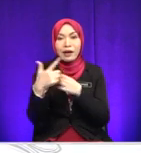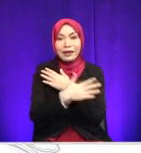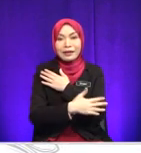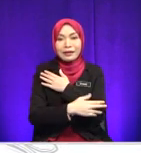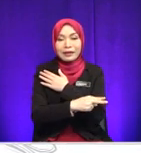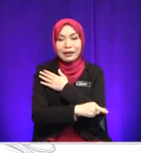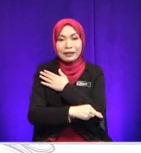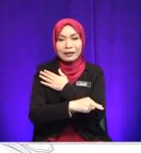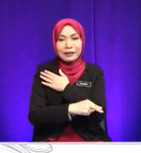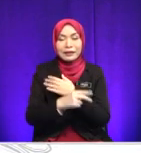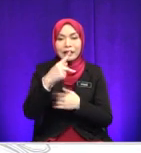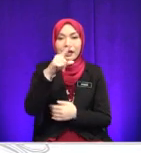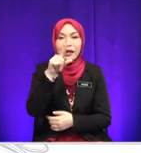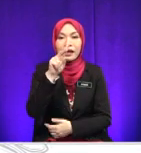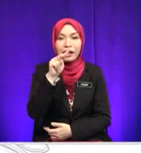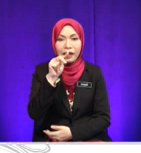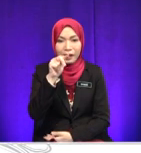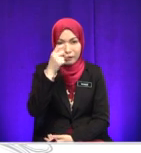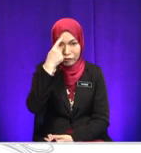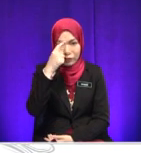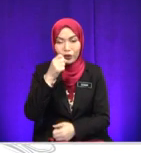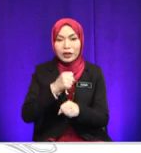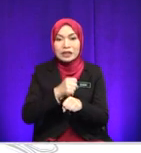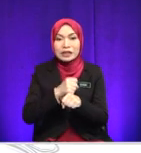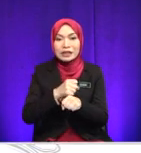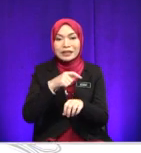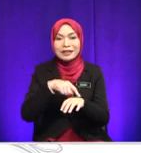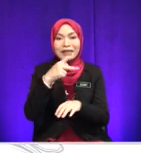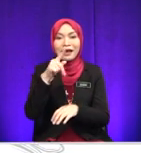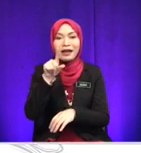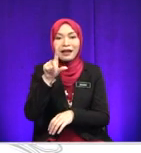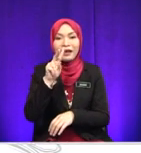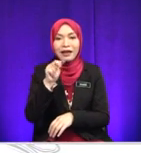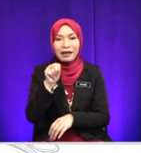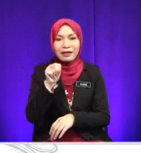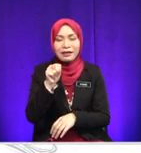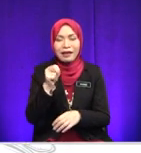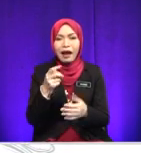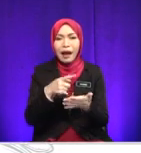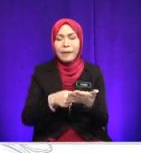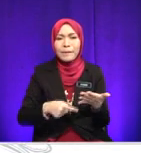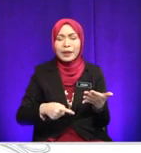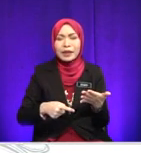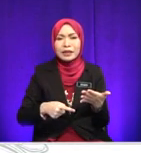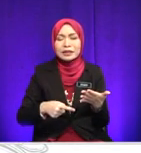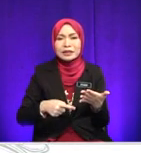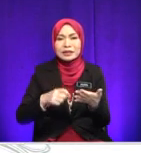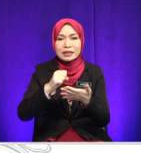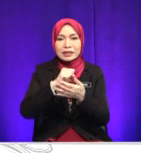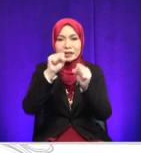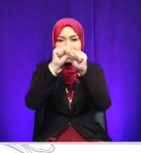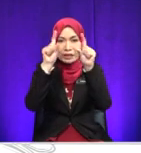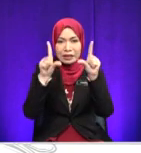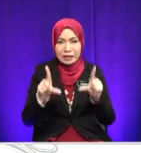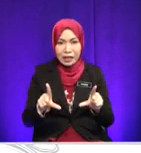kelayakan yang diperlukan untuk bekerja di Kementerian Luar Negeri? Bagus soalan itu sebab kita sebagai pelajar tingkatan 5